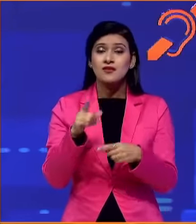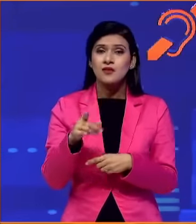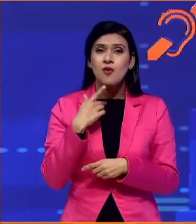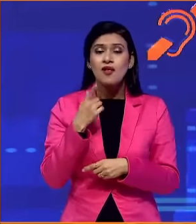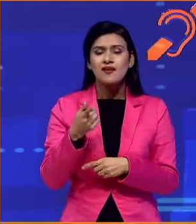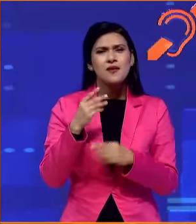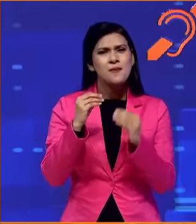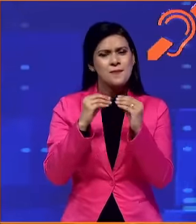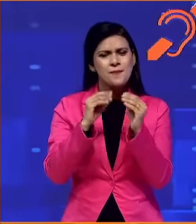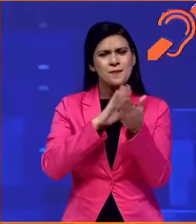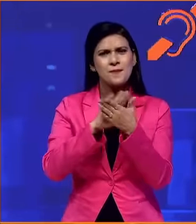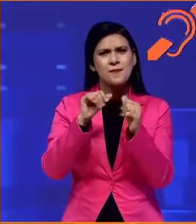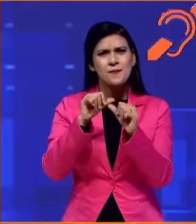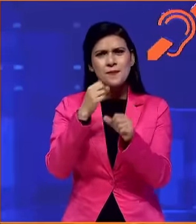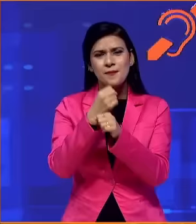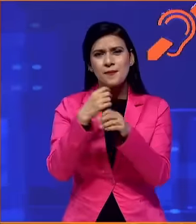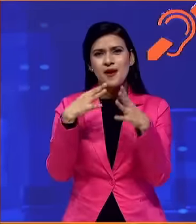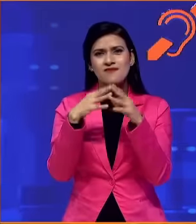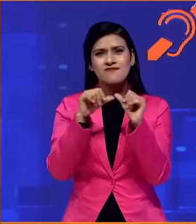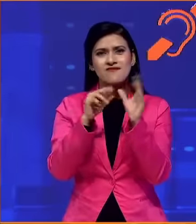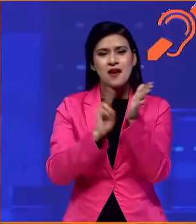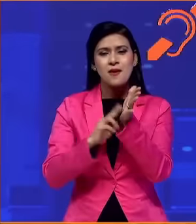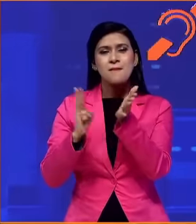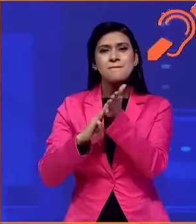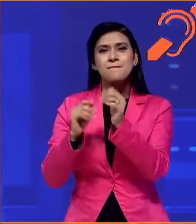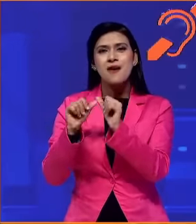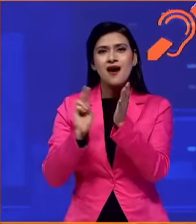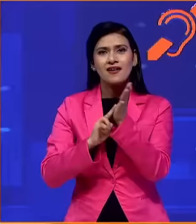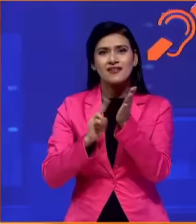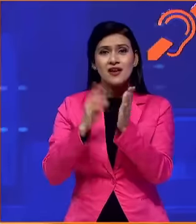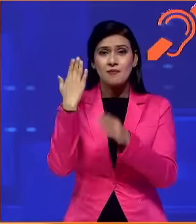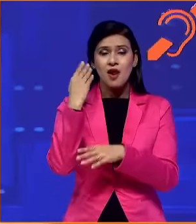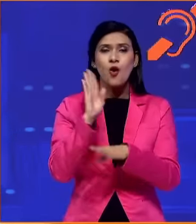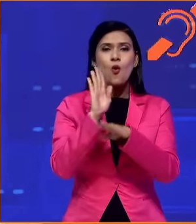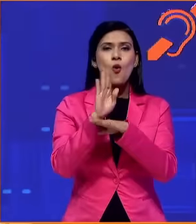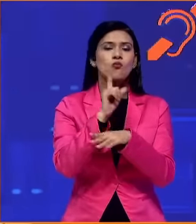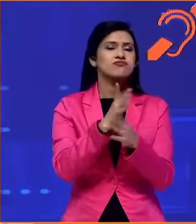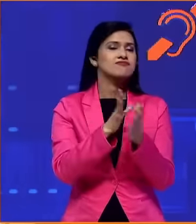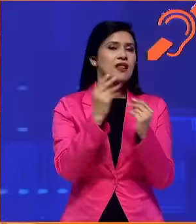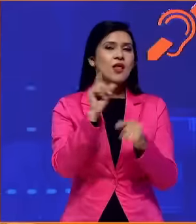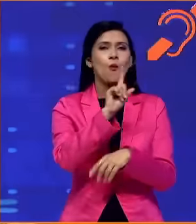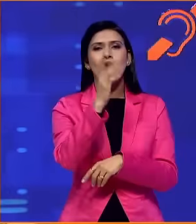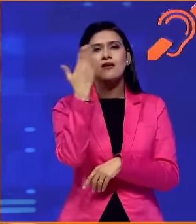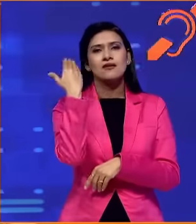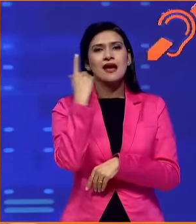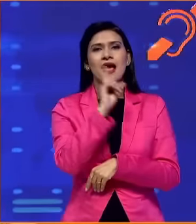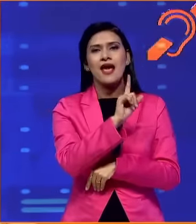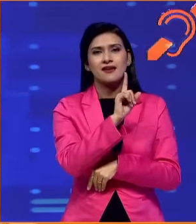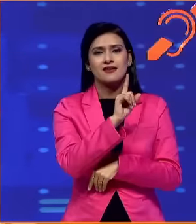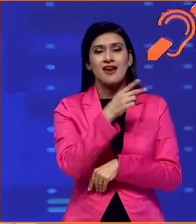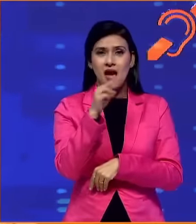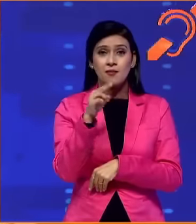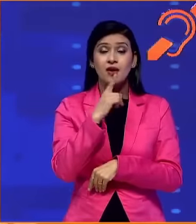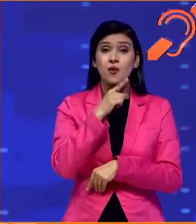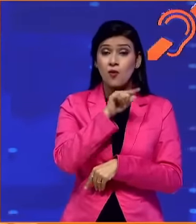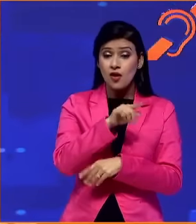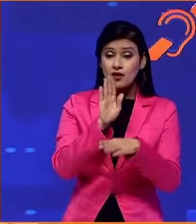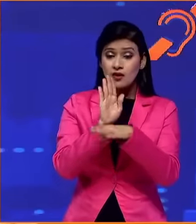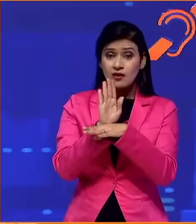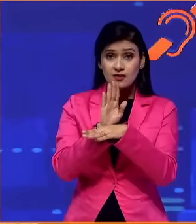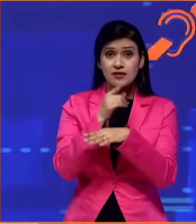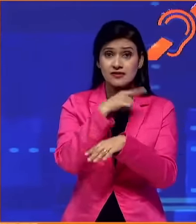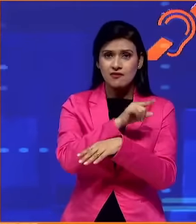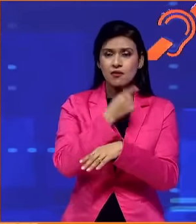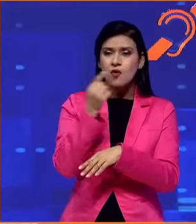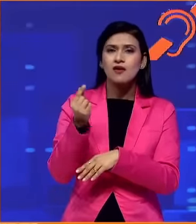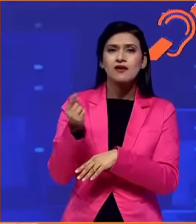कांग्रेसथी। औरकांग्रेसकेएकनेतानेजवाबदिया, एकजोकरथा।खैर,